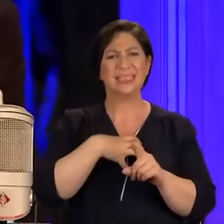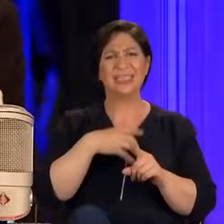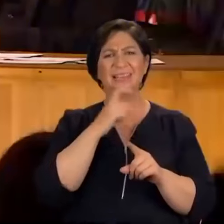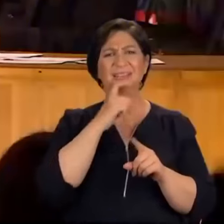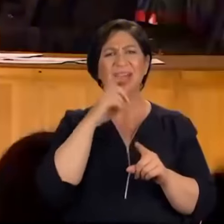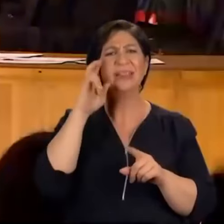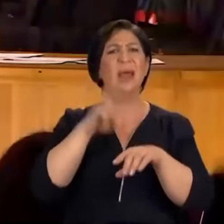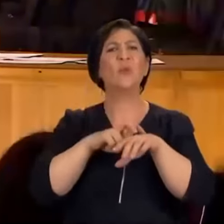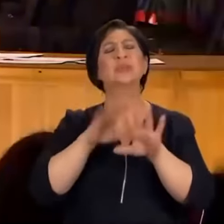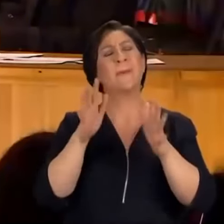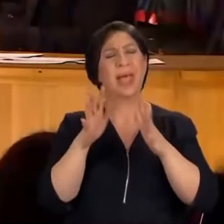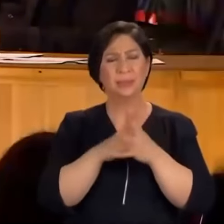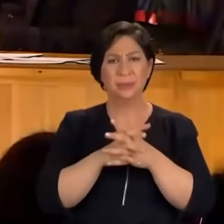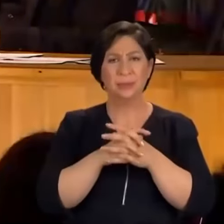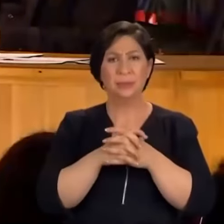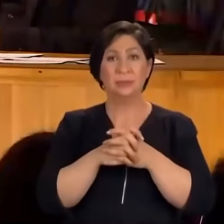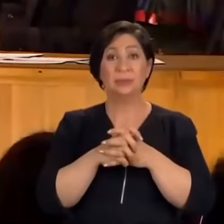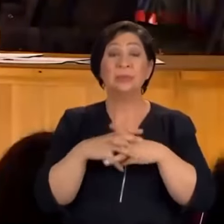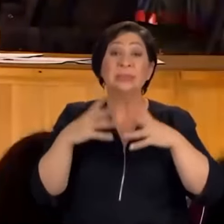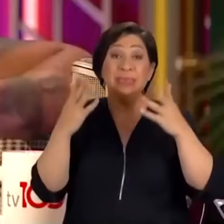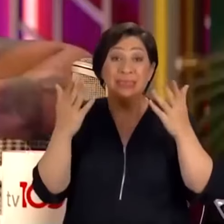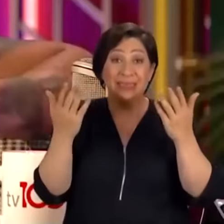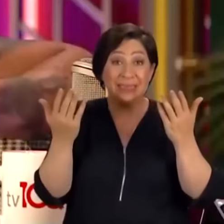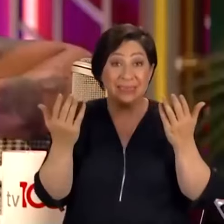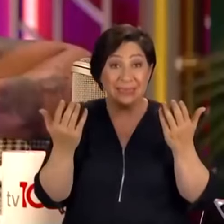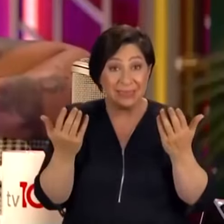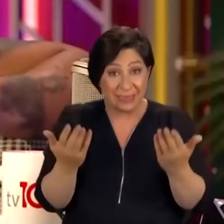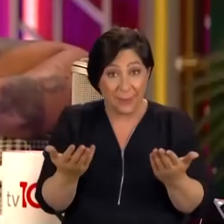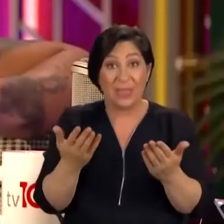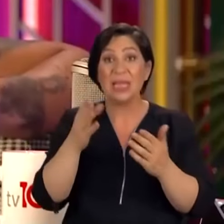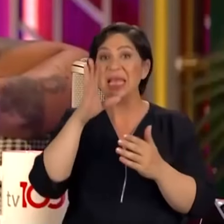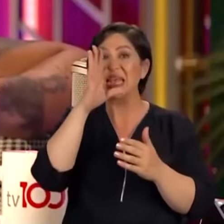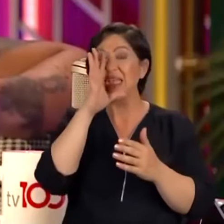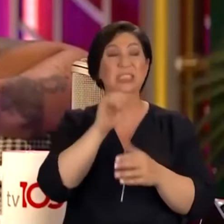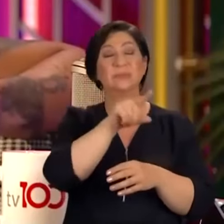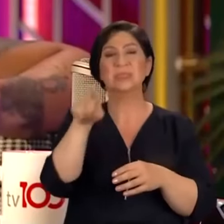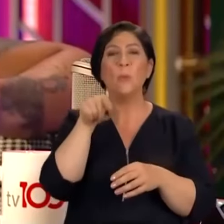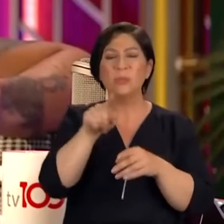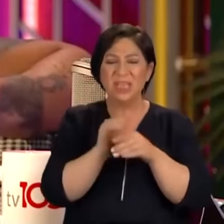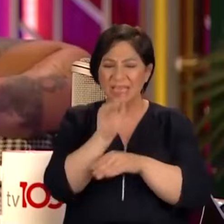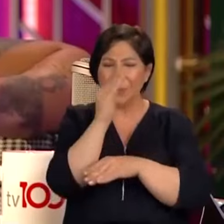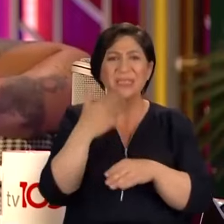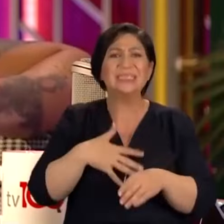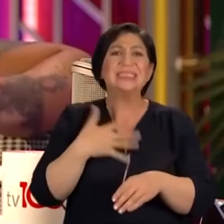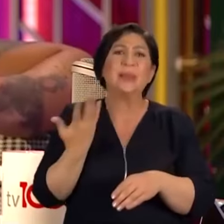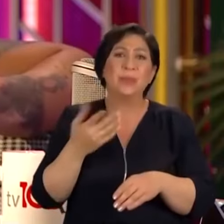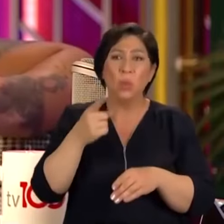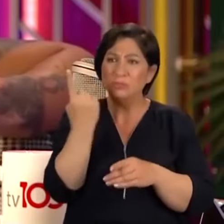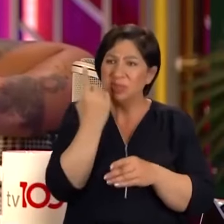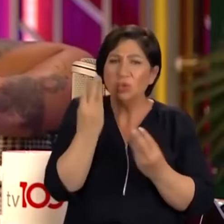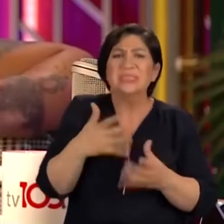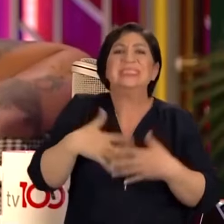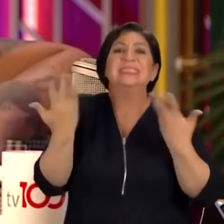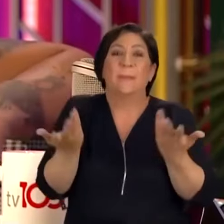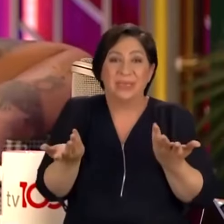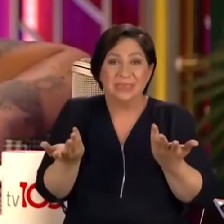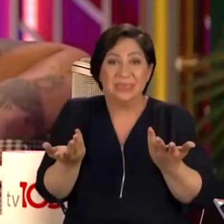yanlış hatırlamıyorsam eğer Eee Tabii ki hiç kimse böyle bir şey yaşamak istemez böyle bir olay olsun